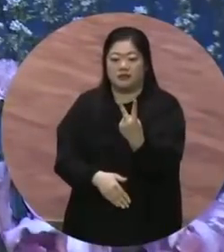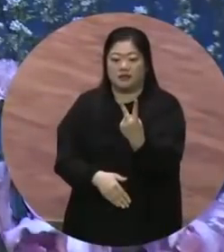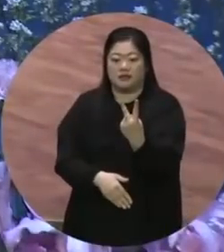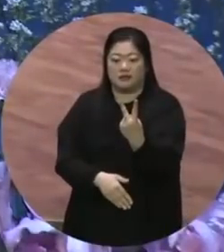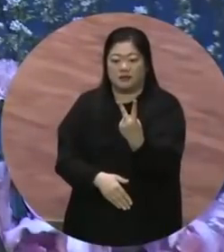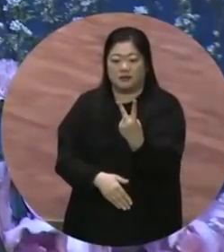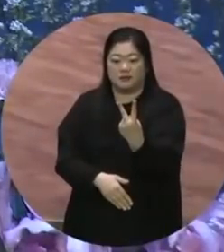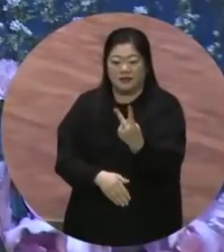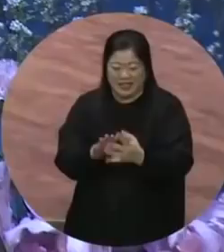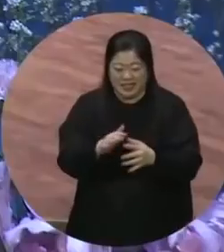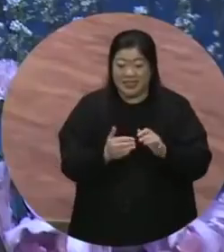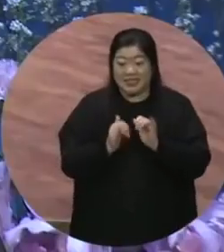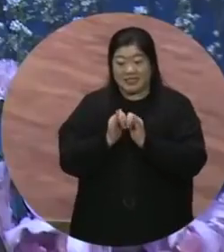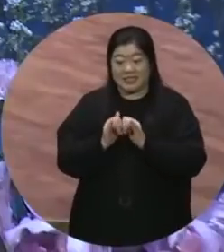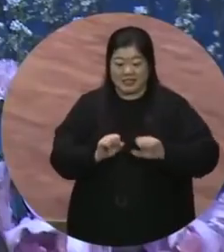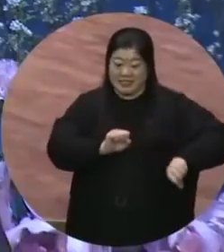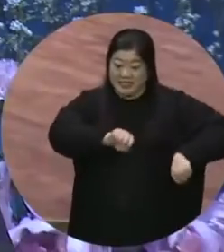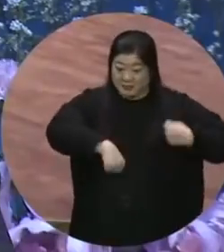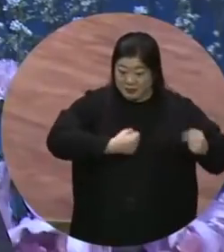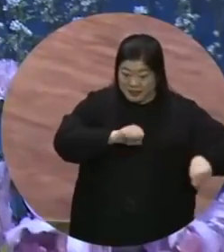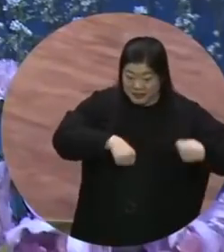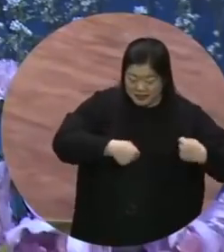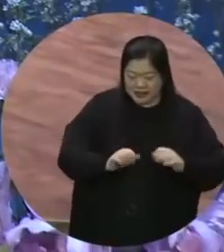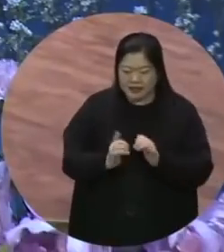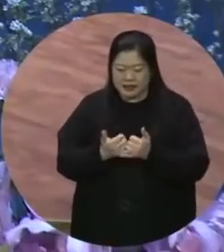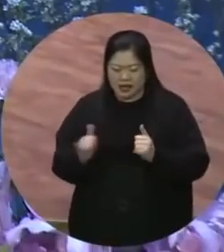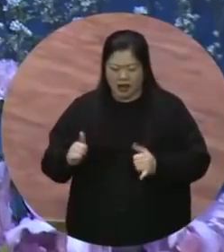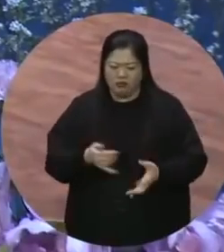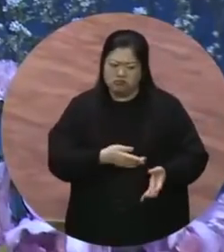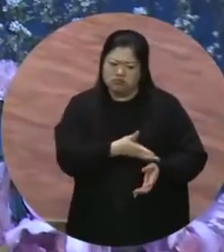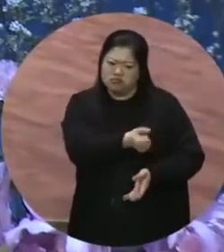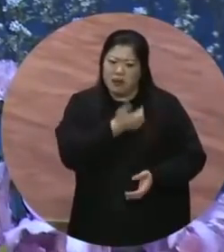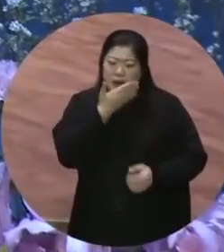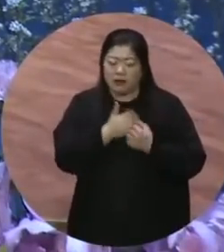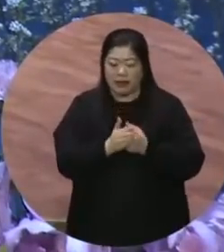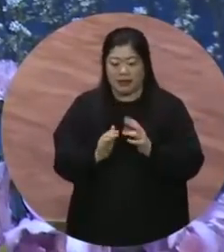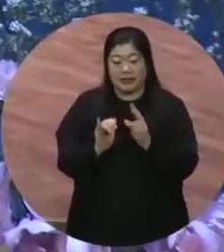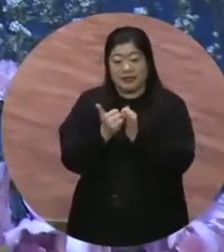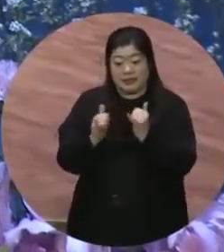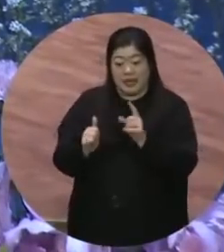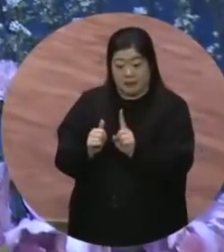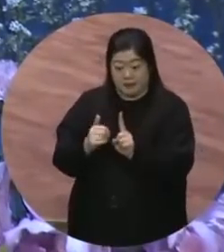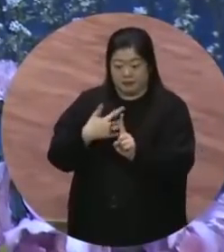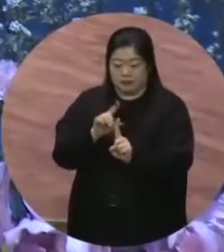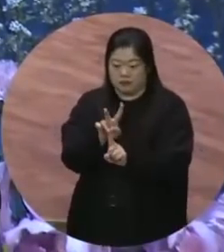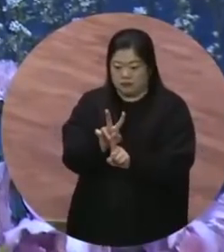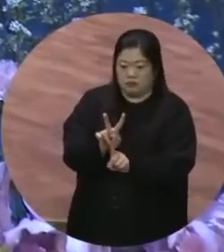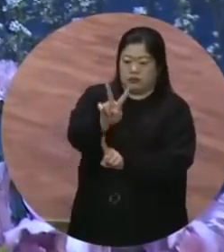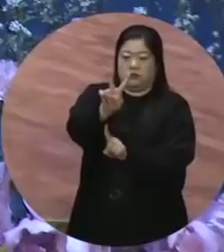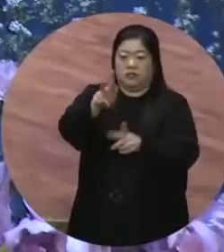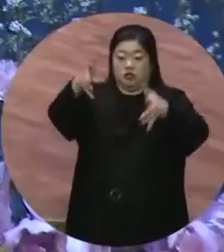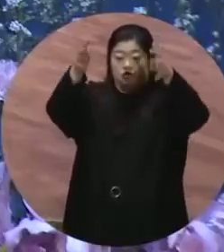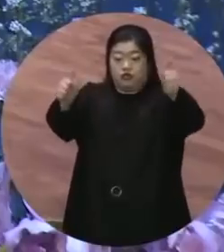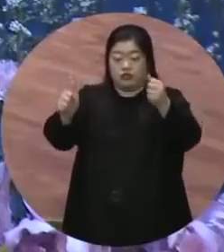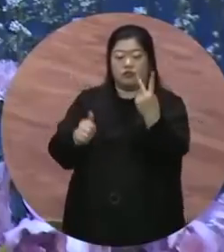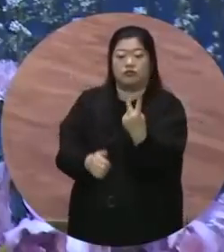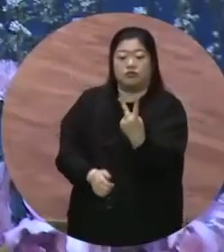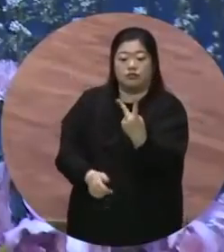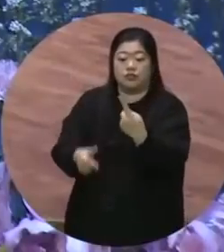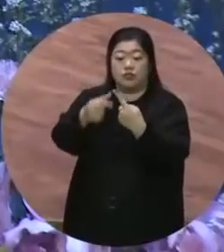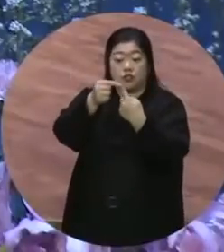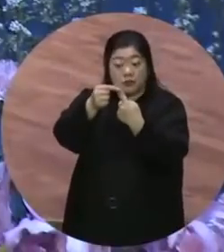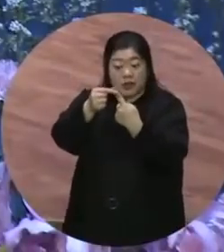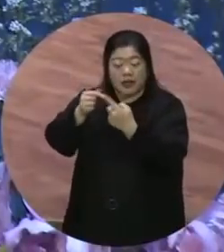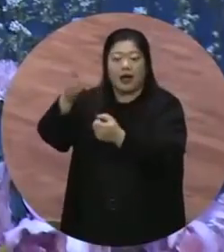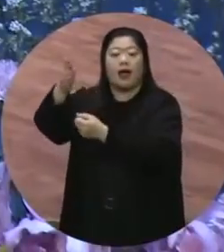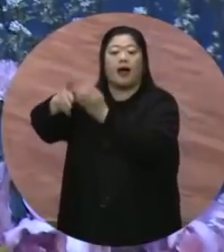달라요. 사람이라는 존재는요, 영적 존재예요. 그래서 이 소속의 두 종류밖에 없어요. 하나님의